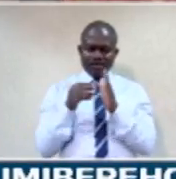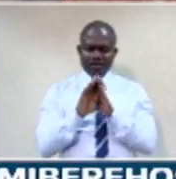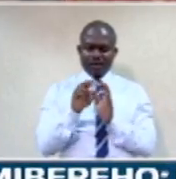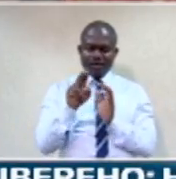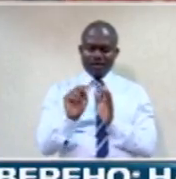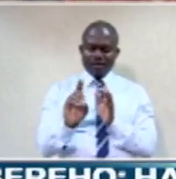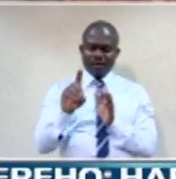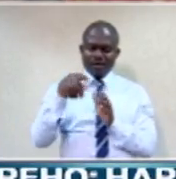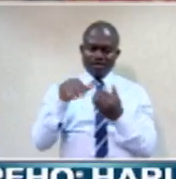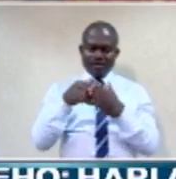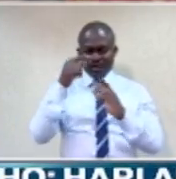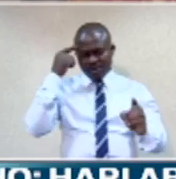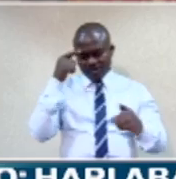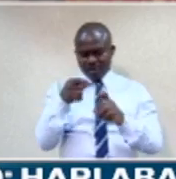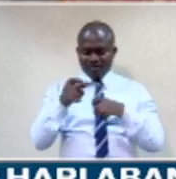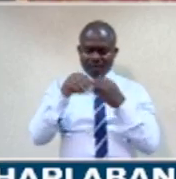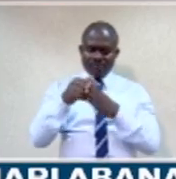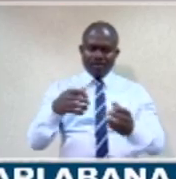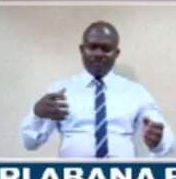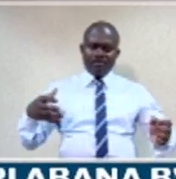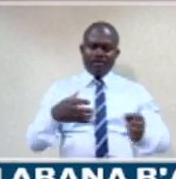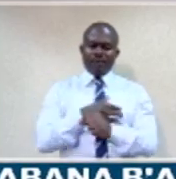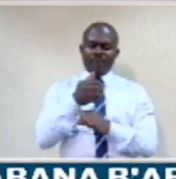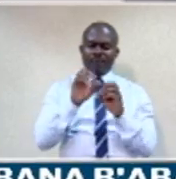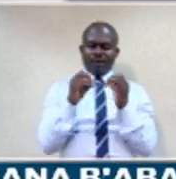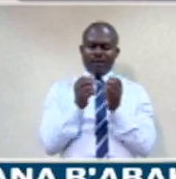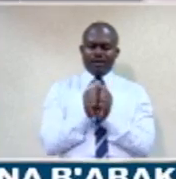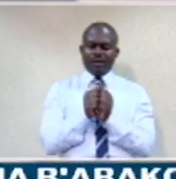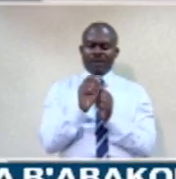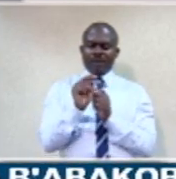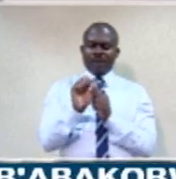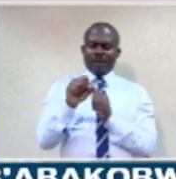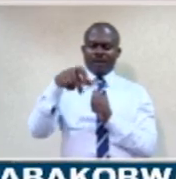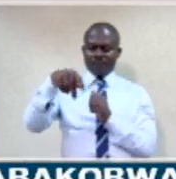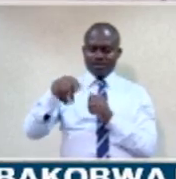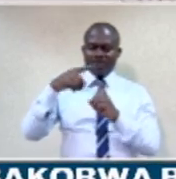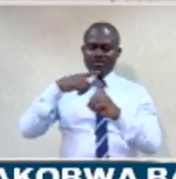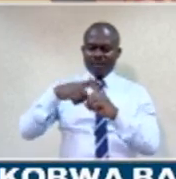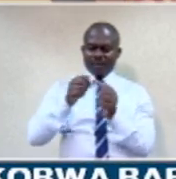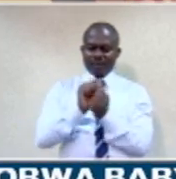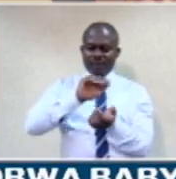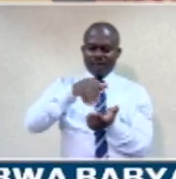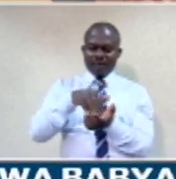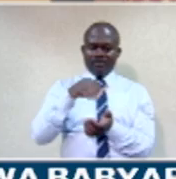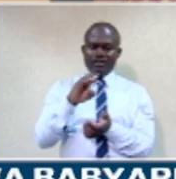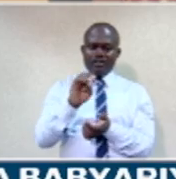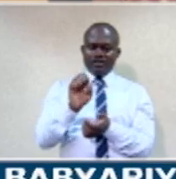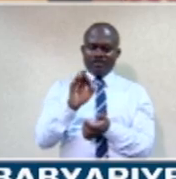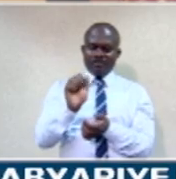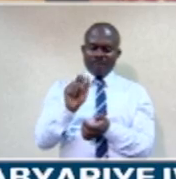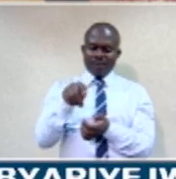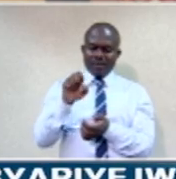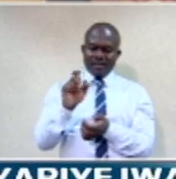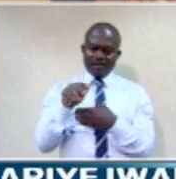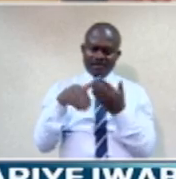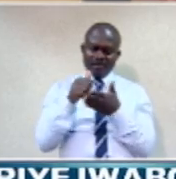UNDP hagamijwe kongerera ubushobozi iyi miryango. ANSP Plus n'ikigo cya CEFAPEC gifasha